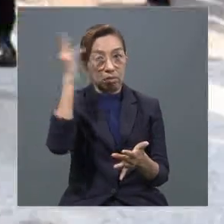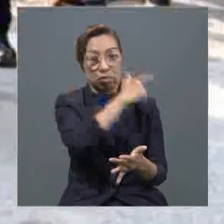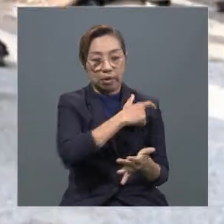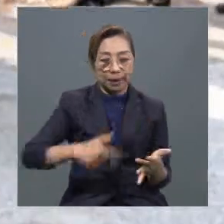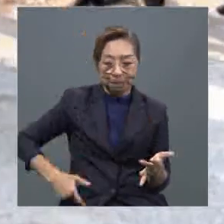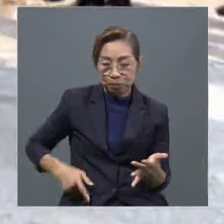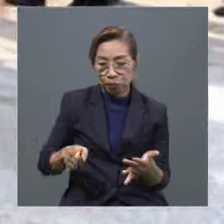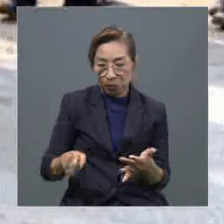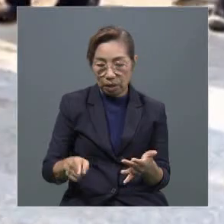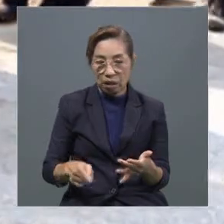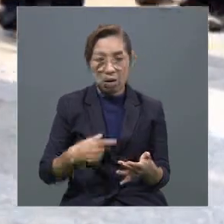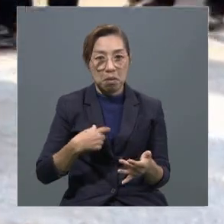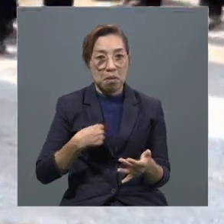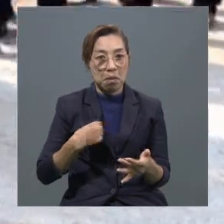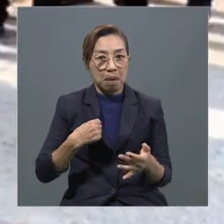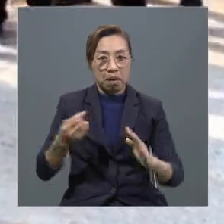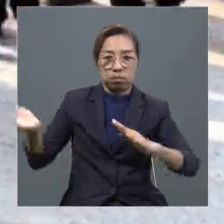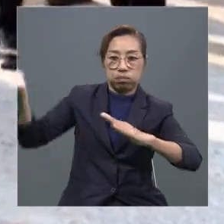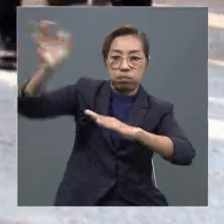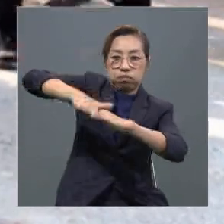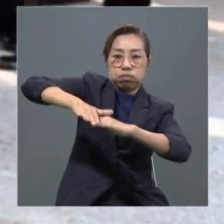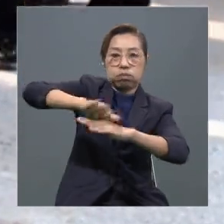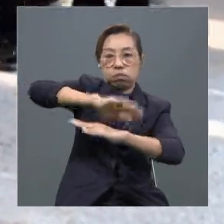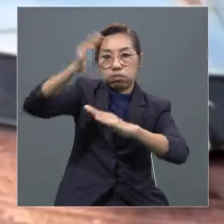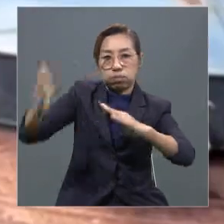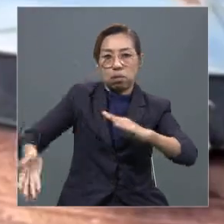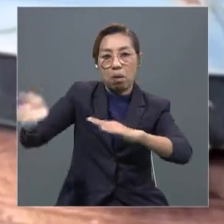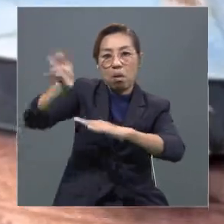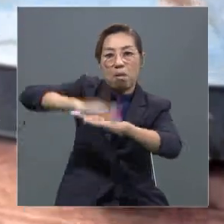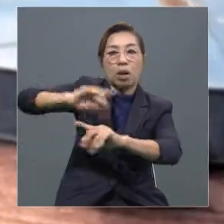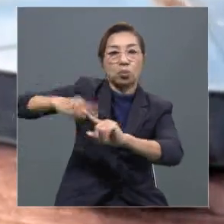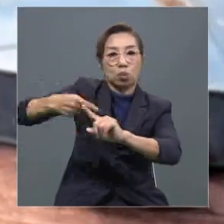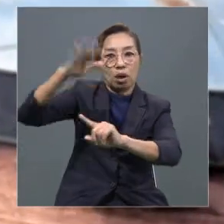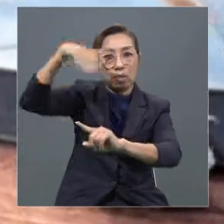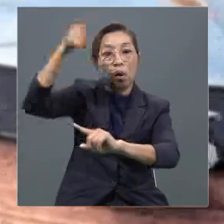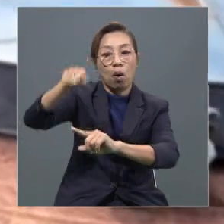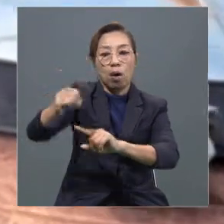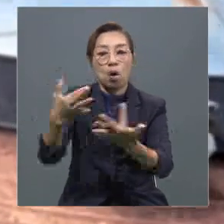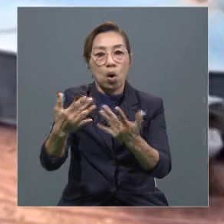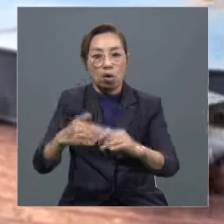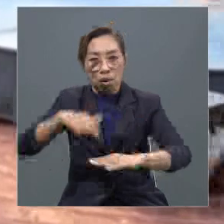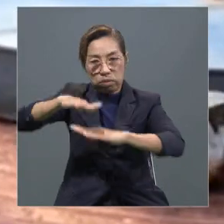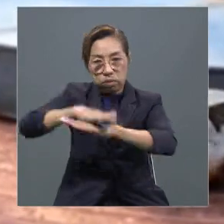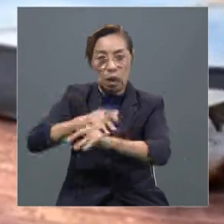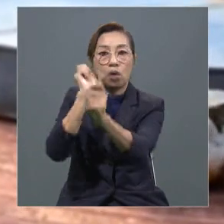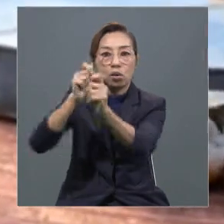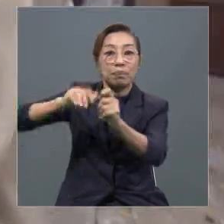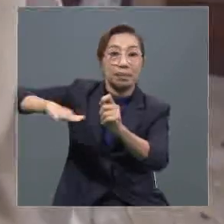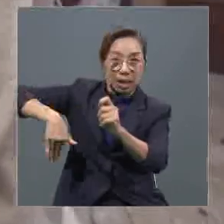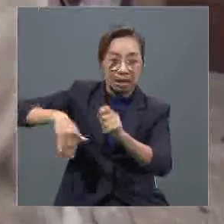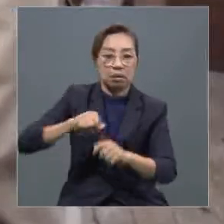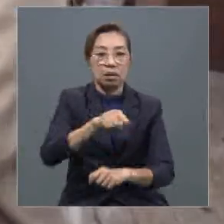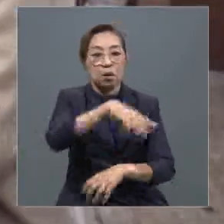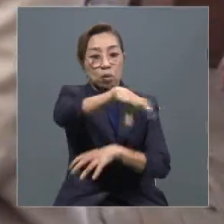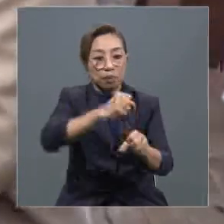ไม่ได้มอบผ้าใบพระราชทานจำนวน 2ผืนสำหรับคลุมหลังคาบ้านเป็นการชั่วคราวระหว่างรอซ่อมแซมขณะที่หน่วยงานที่เกี่ยว